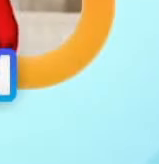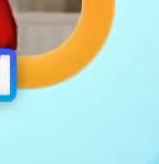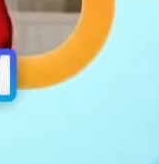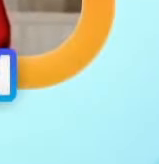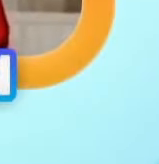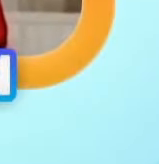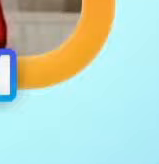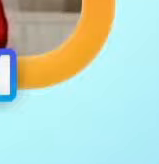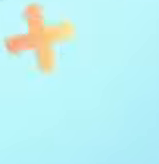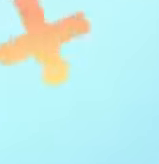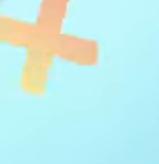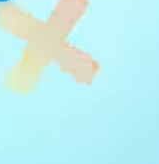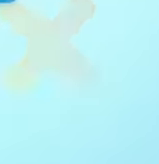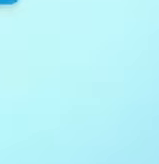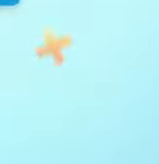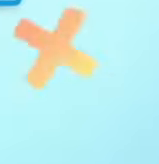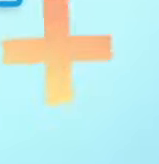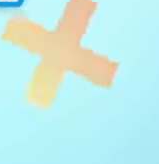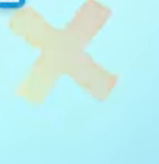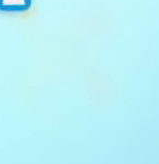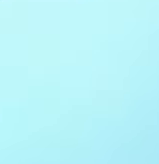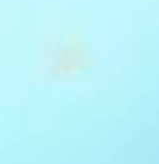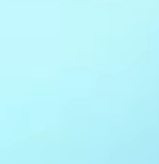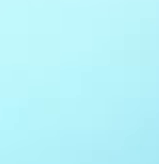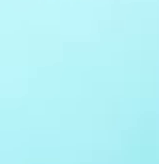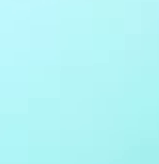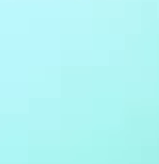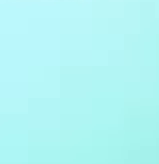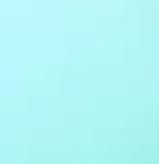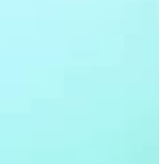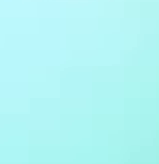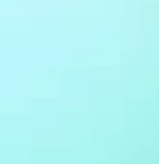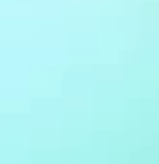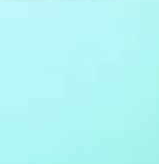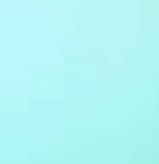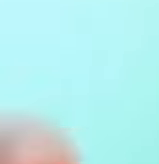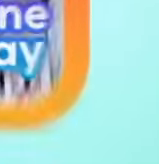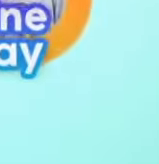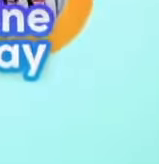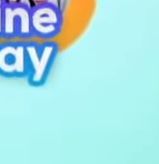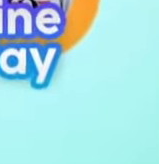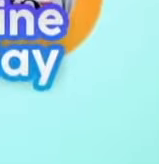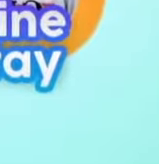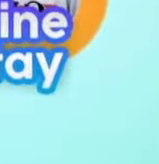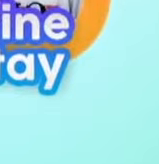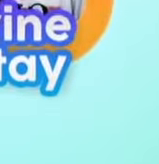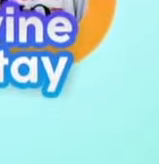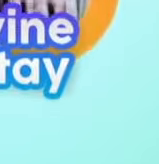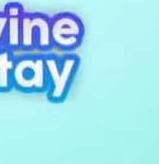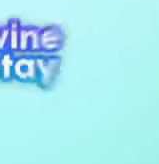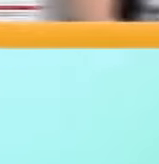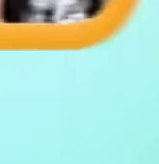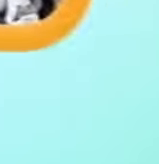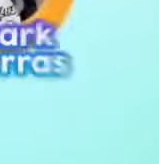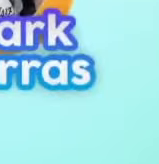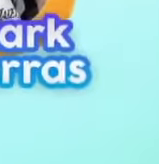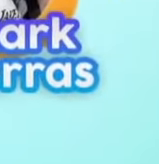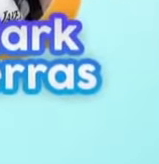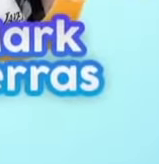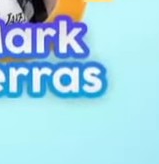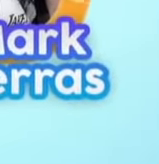nagpabakuna? Para sa kaligtasan. Kaligtasan ng aking sarili, kaligtasan ng aking pamilya at ng aking mga kasama sa